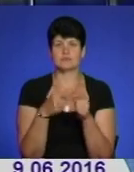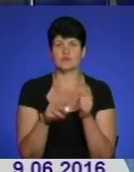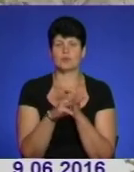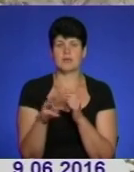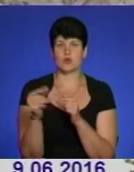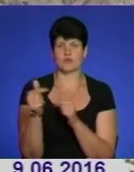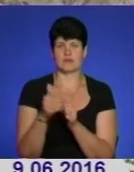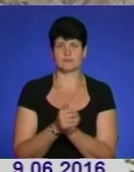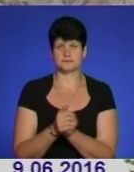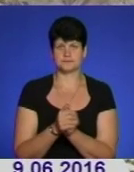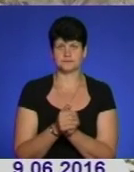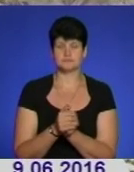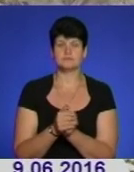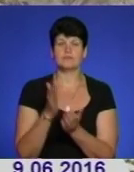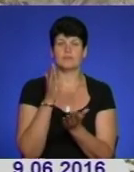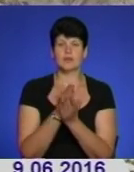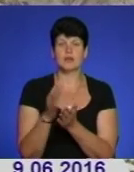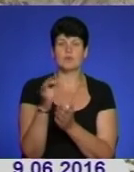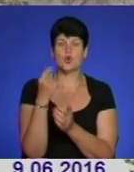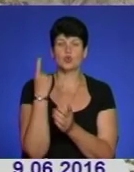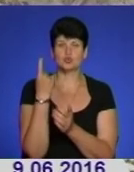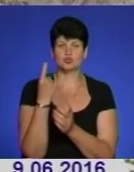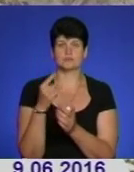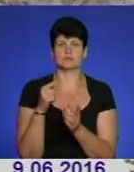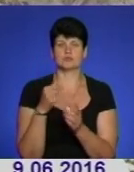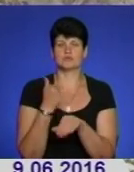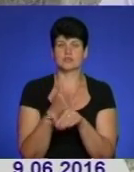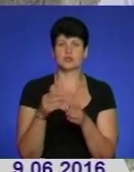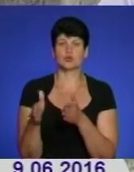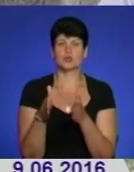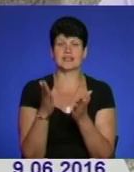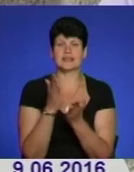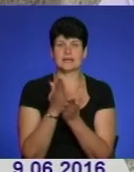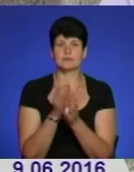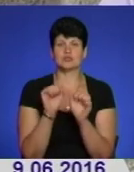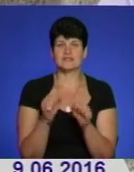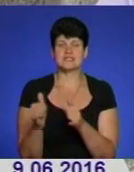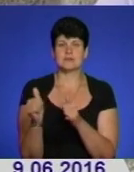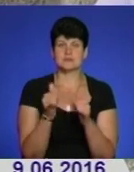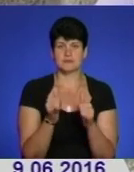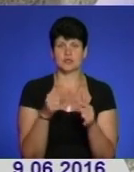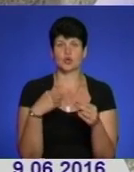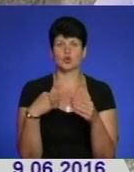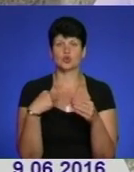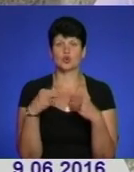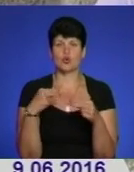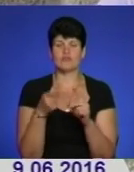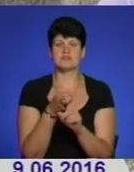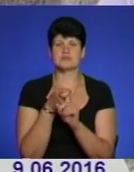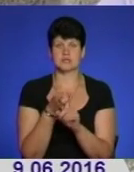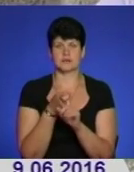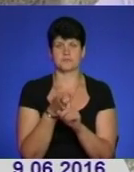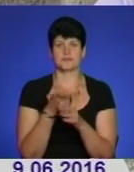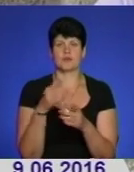гривень. Йдеться про одну з ключових доріг, які дають можливість забезпечити нормальні торгові зв'язки і комунікацію в